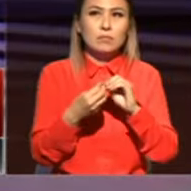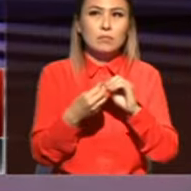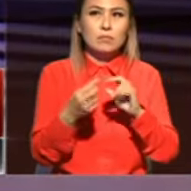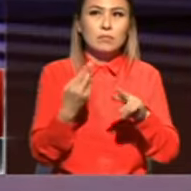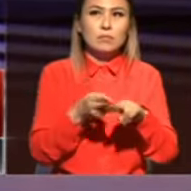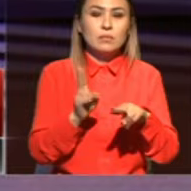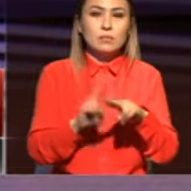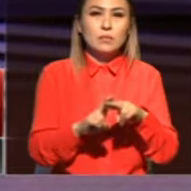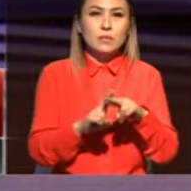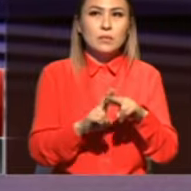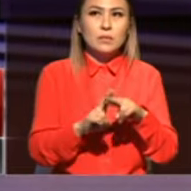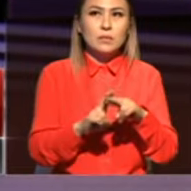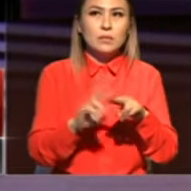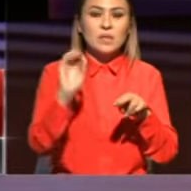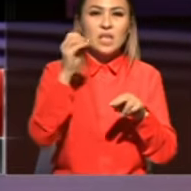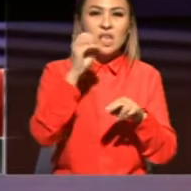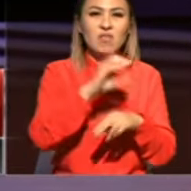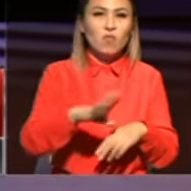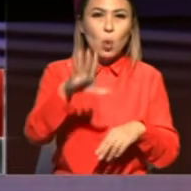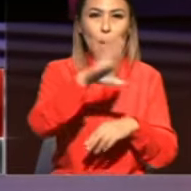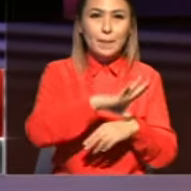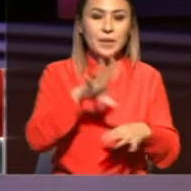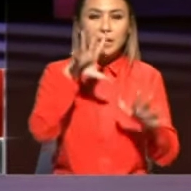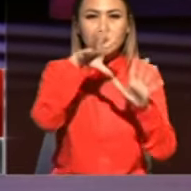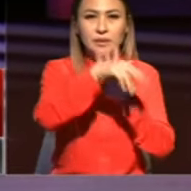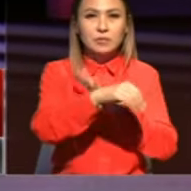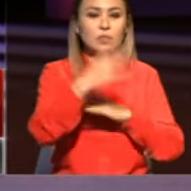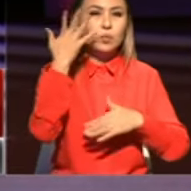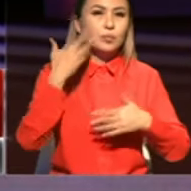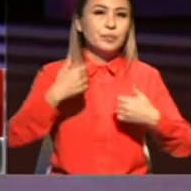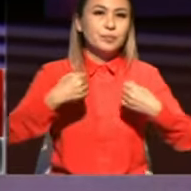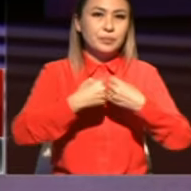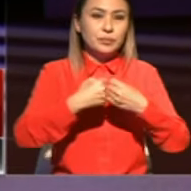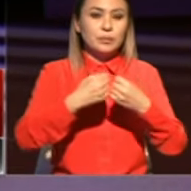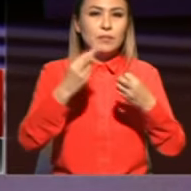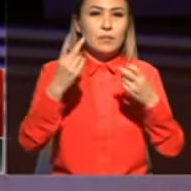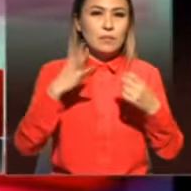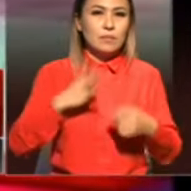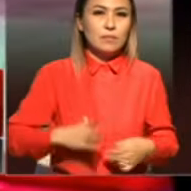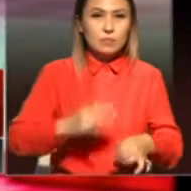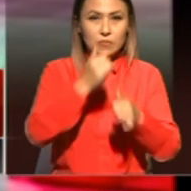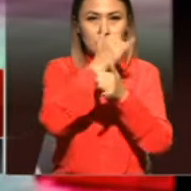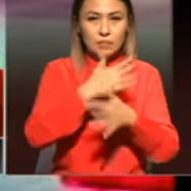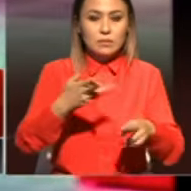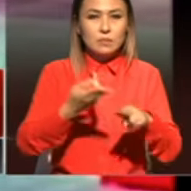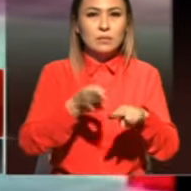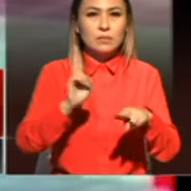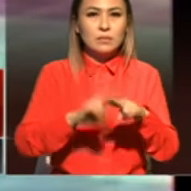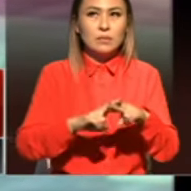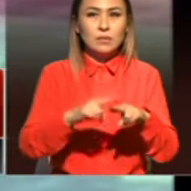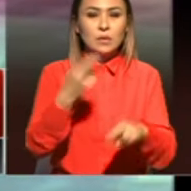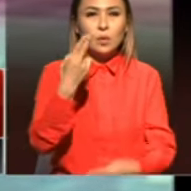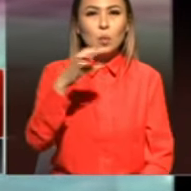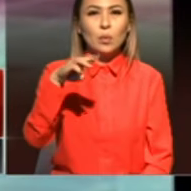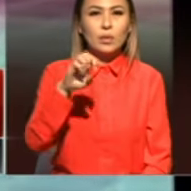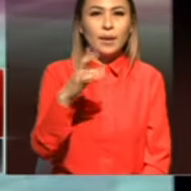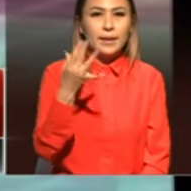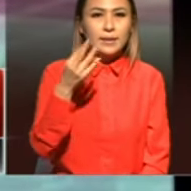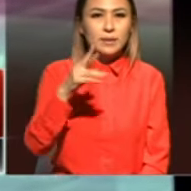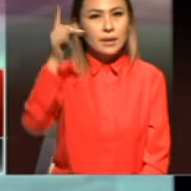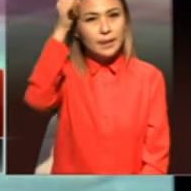дамыған мемлекет оларды банкрот. Еуропалық одаққа кірді, бәсеке қабілетке шыдай алмай кетті олар. Субсидия дотациямен отырды. Жаңағы Германия